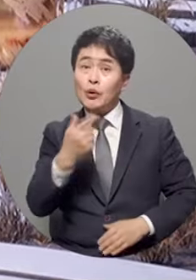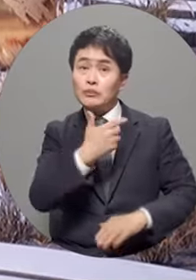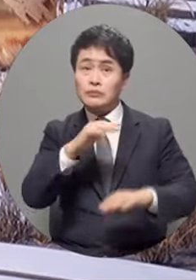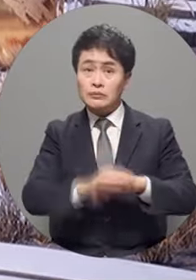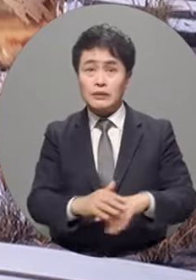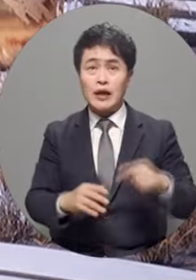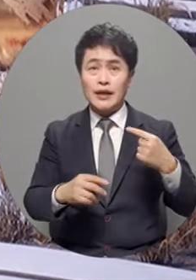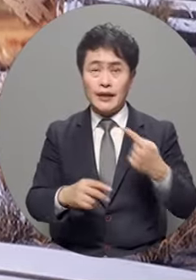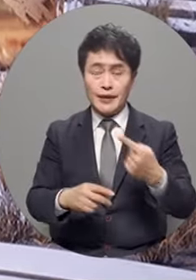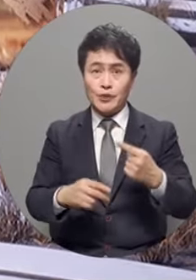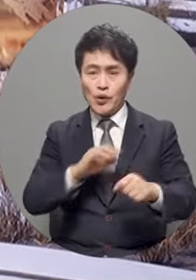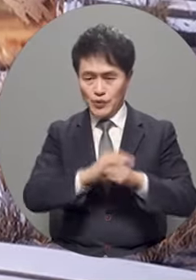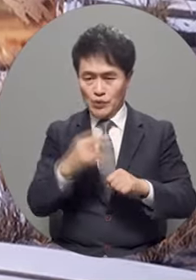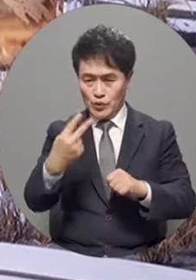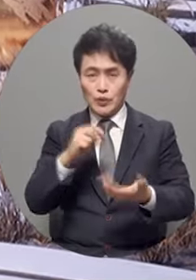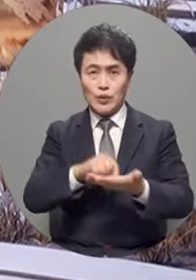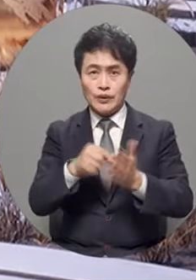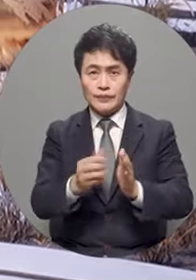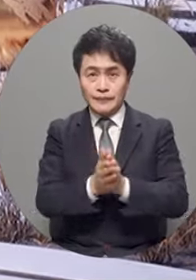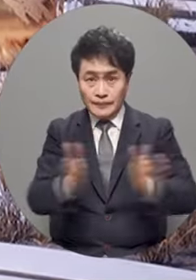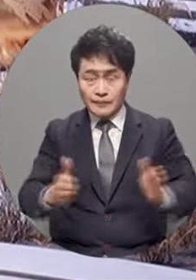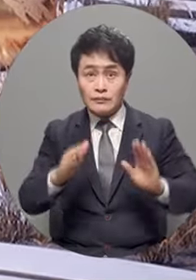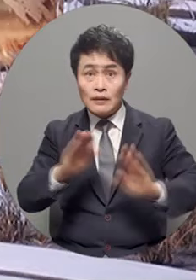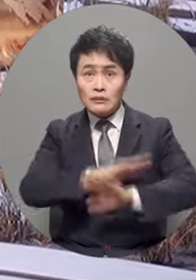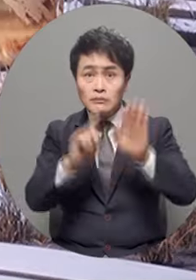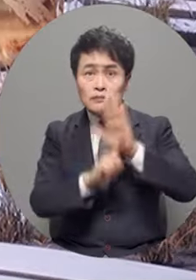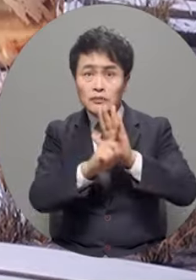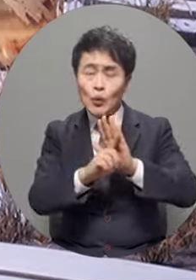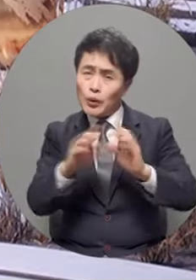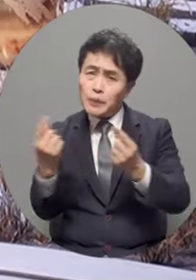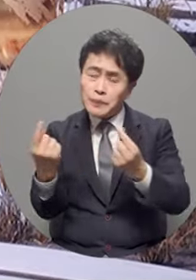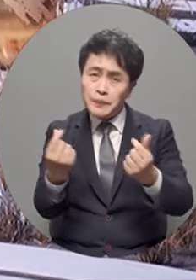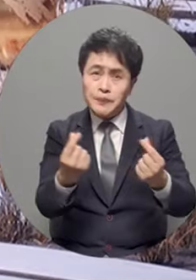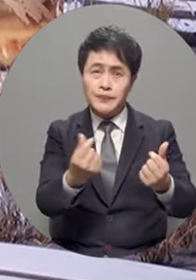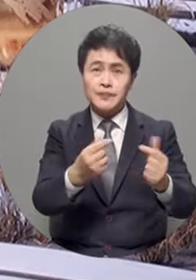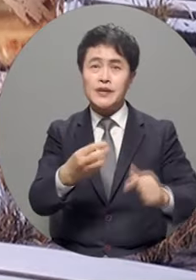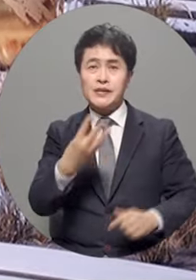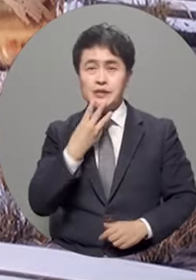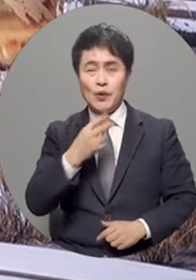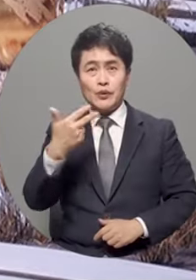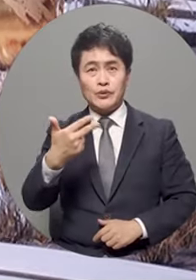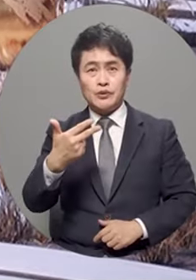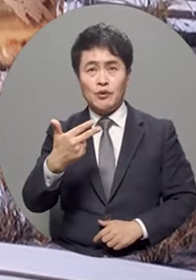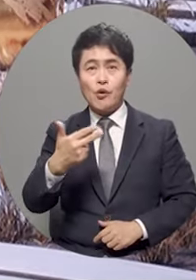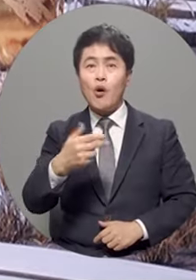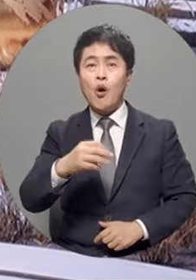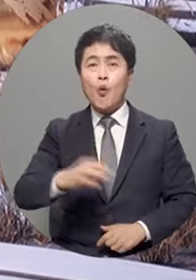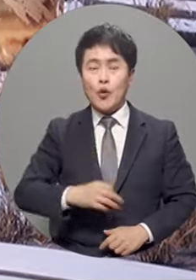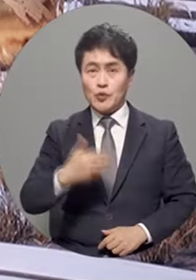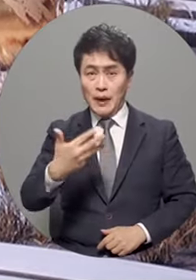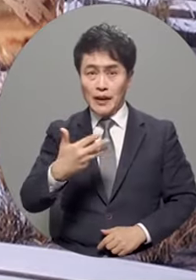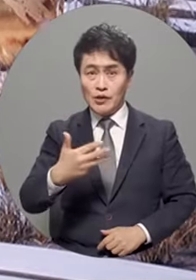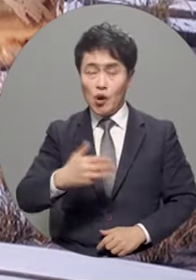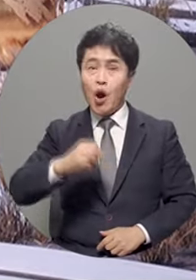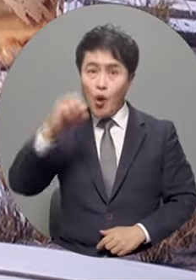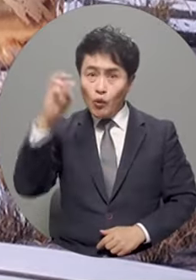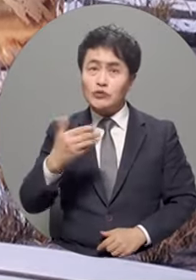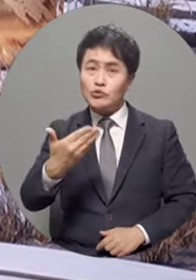1도, 대구 2도에서 시작하겠습니다. 한낮의 기온은 오늘과 비슷해서 서울 7도, 원주 8도, 광주